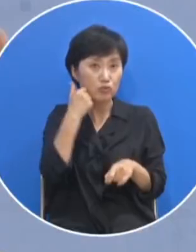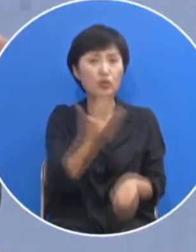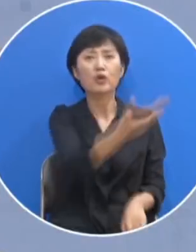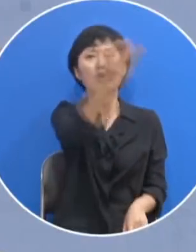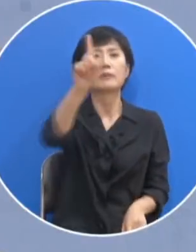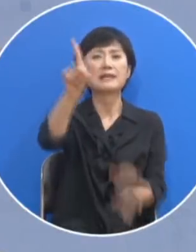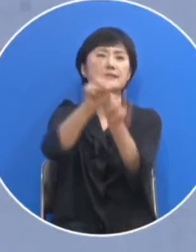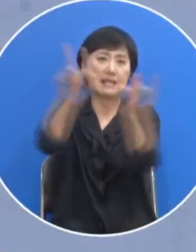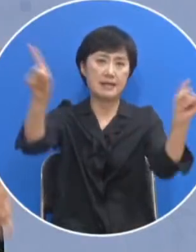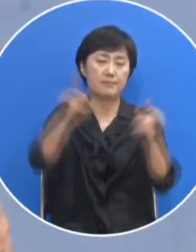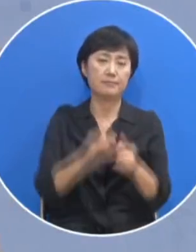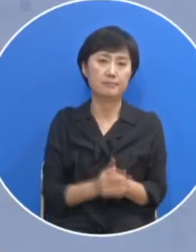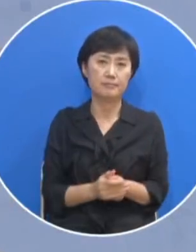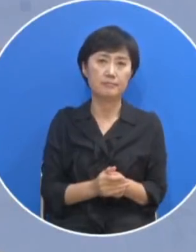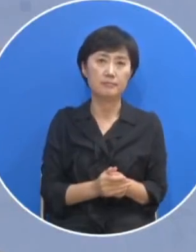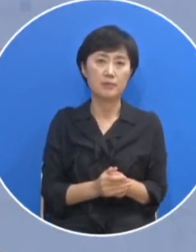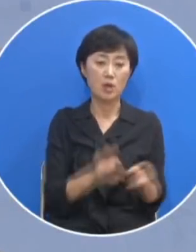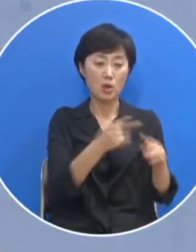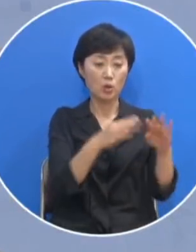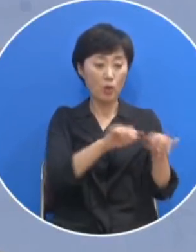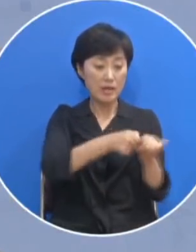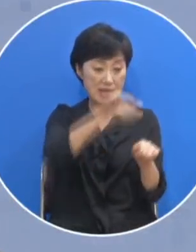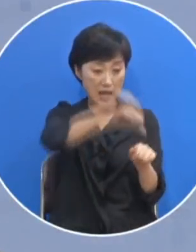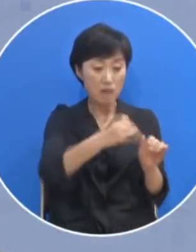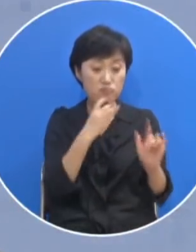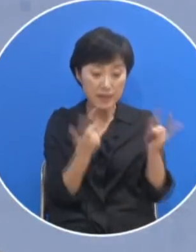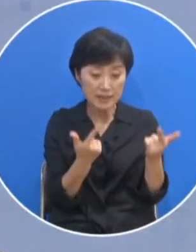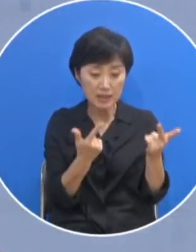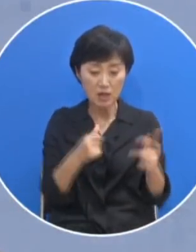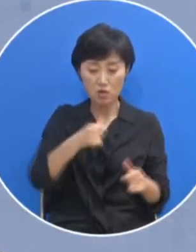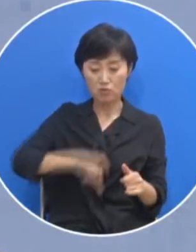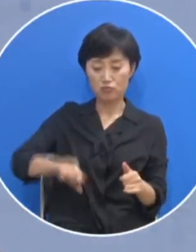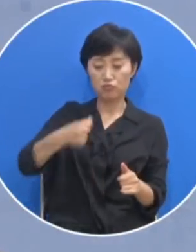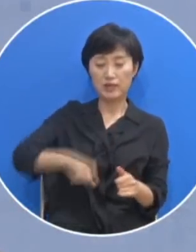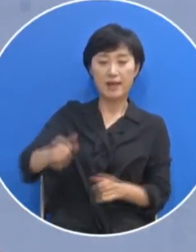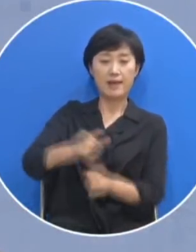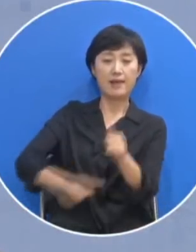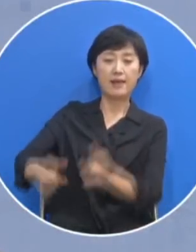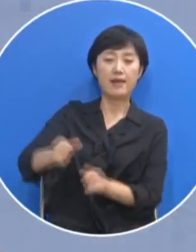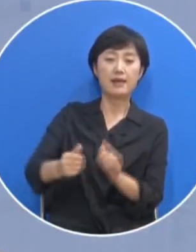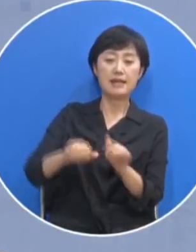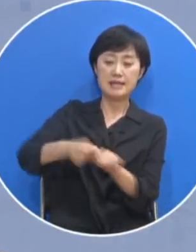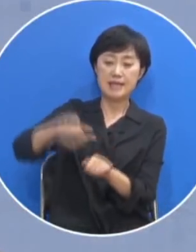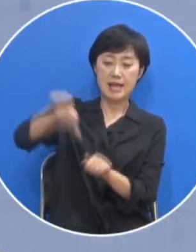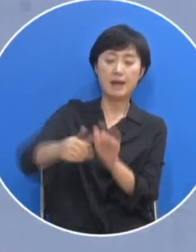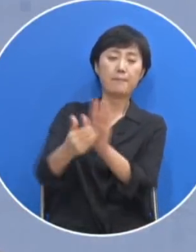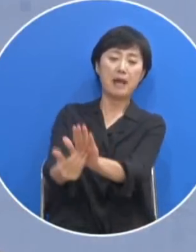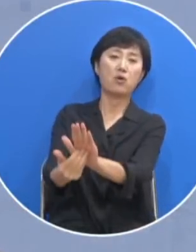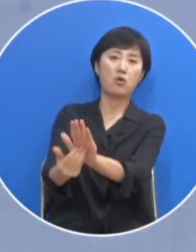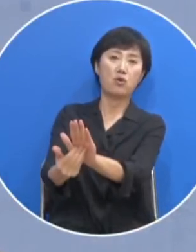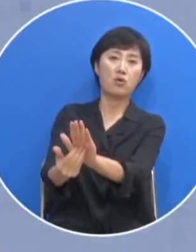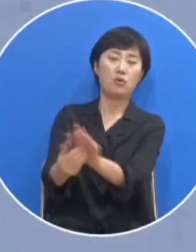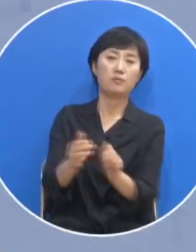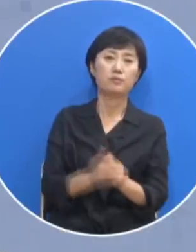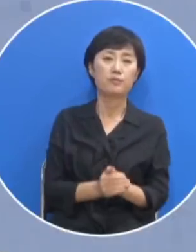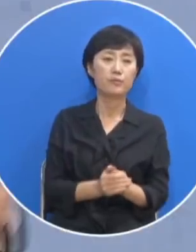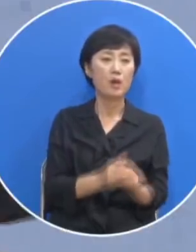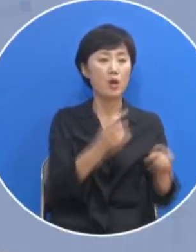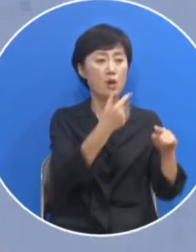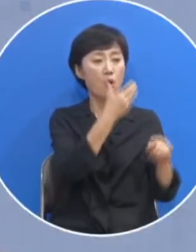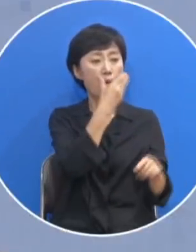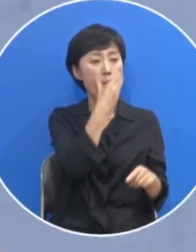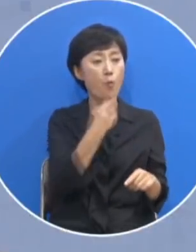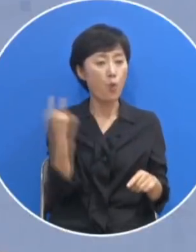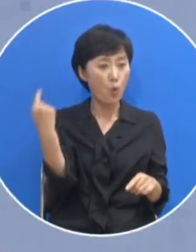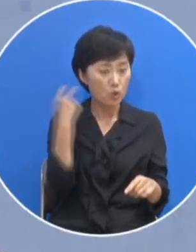재앙을 먹어본 지날 부어 써봤어요 해 복음이 뭔지 기도가 뭔지 전 세계가 먼저 빡